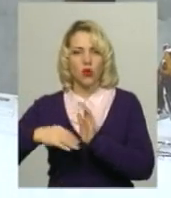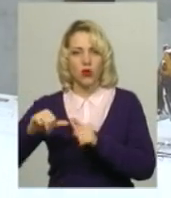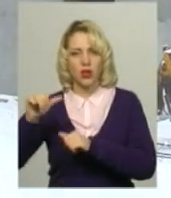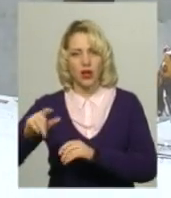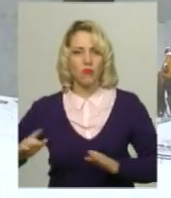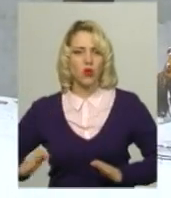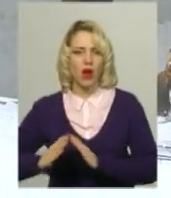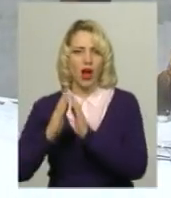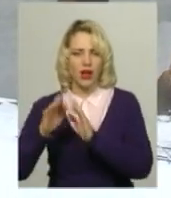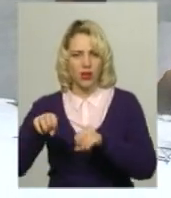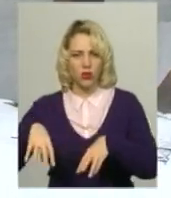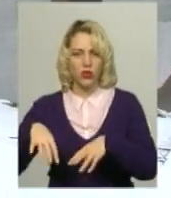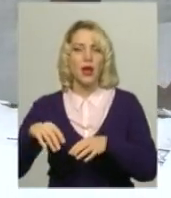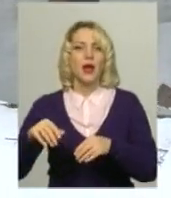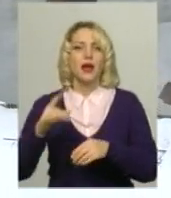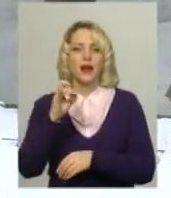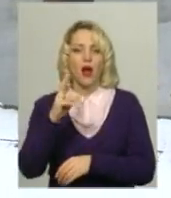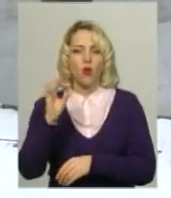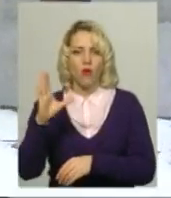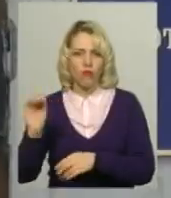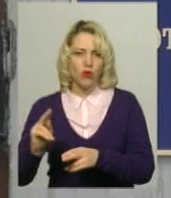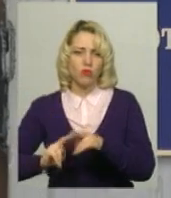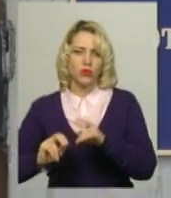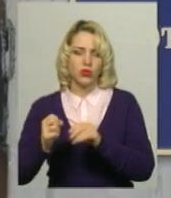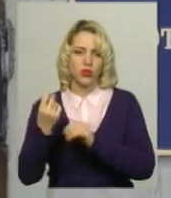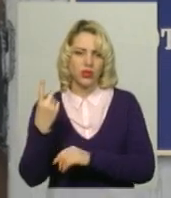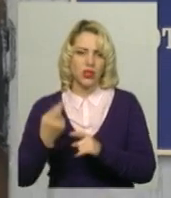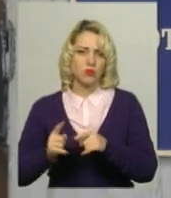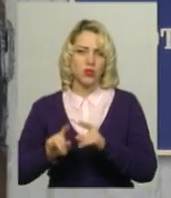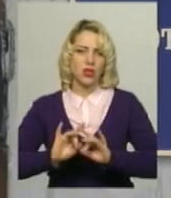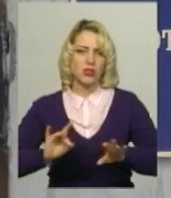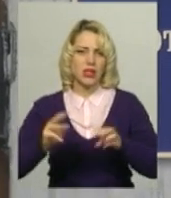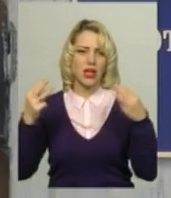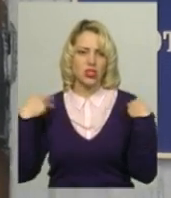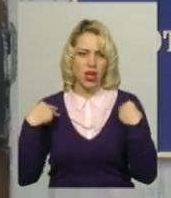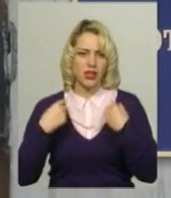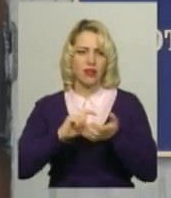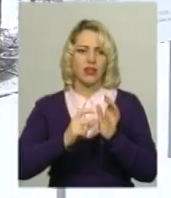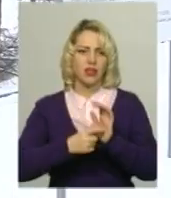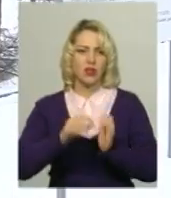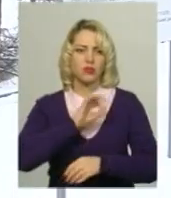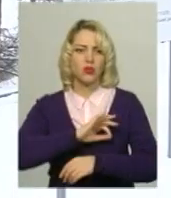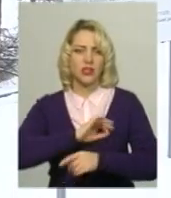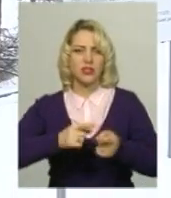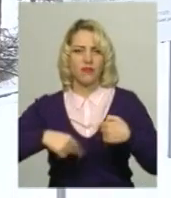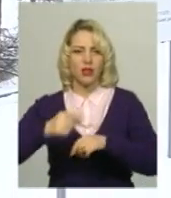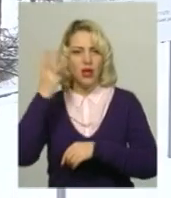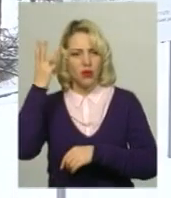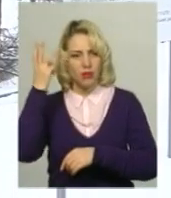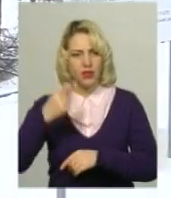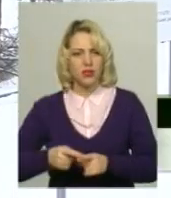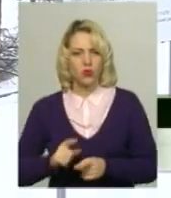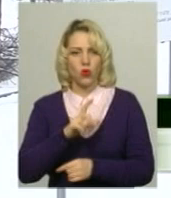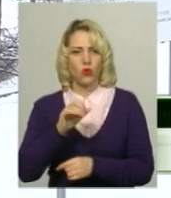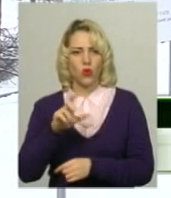ракетної бригади, що в мікрорайоні Ракови, зводять 11. Про це каже начальник квартирно-експлуатаційного відділу міста Хмельницького Петро Хохон.